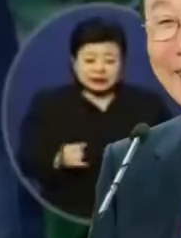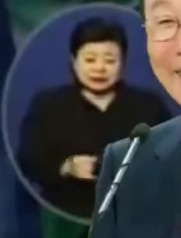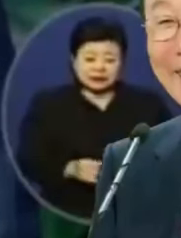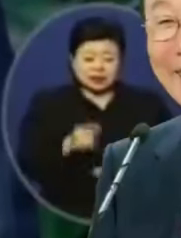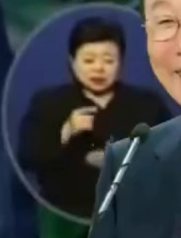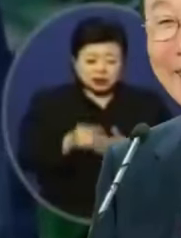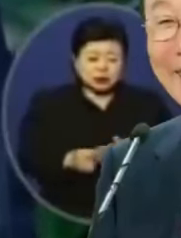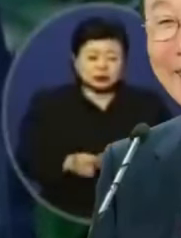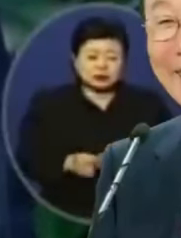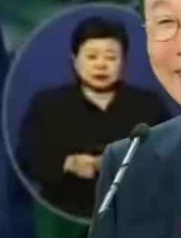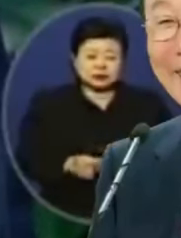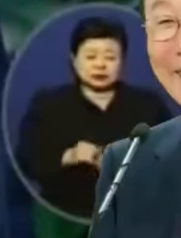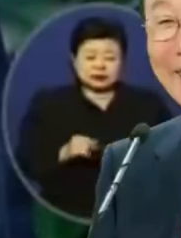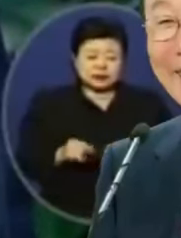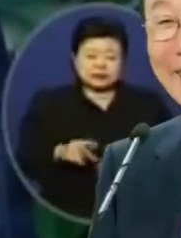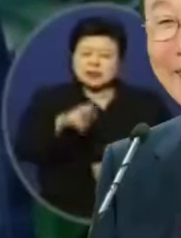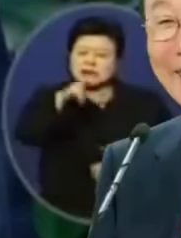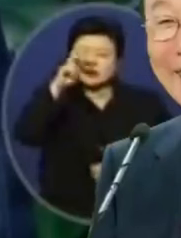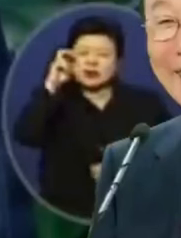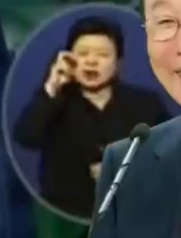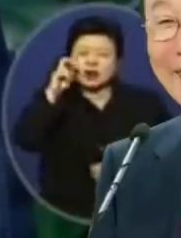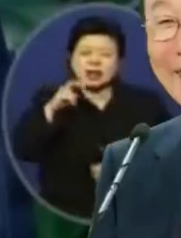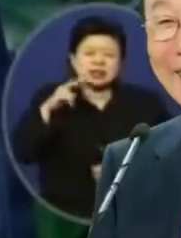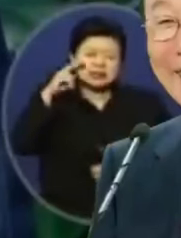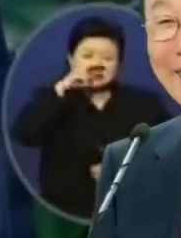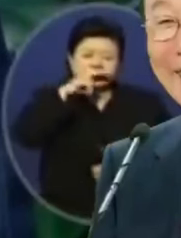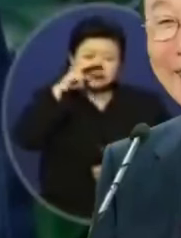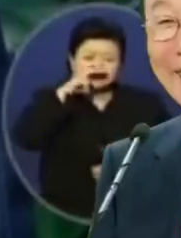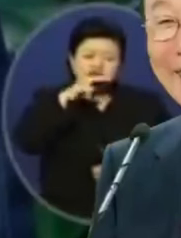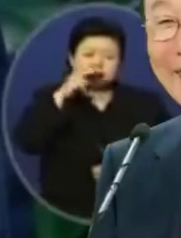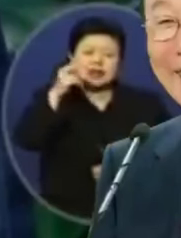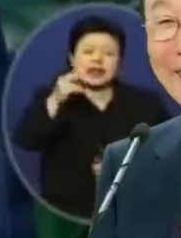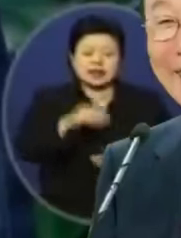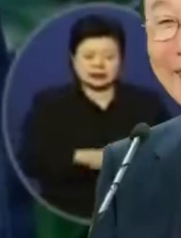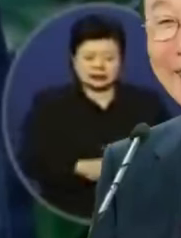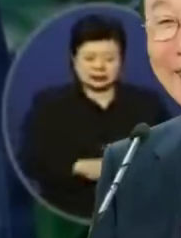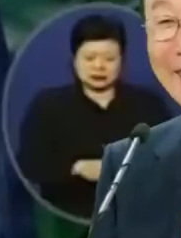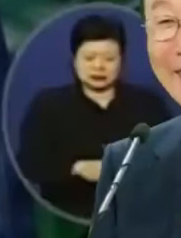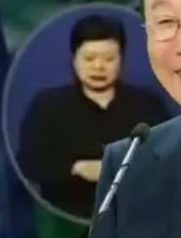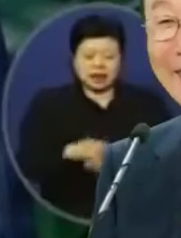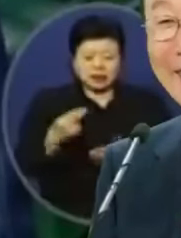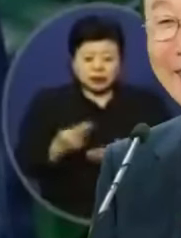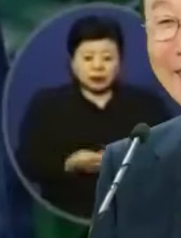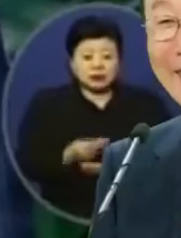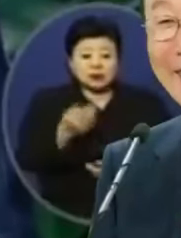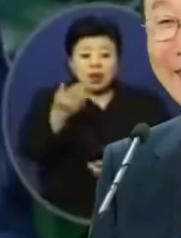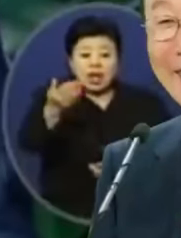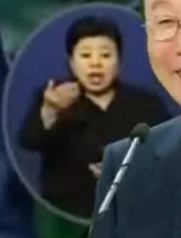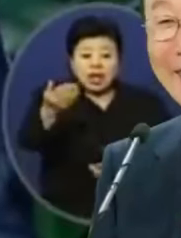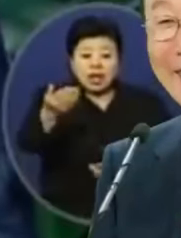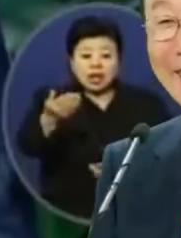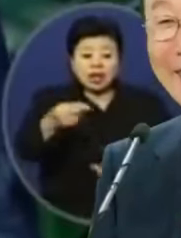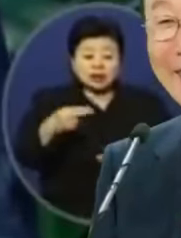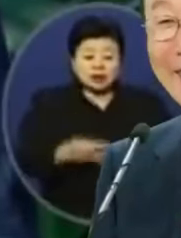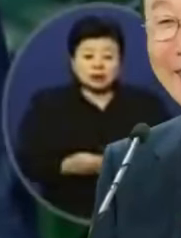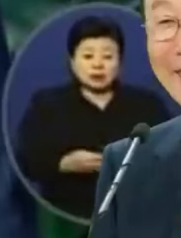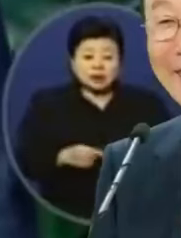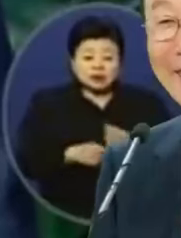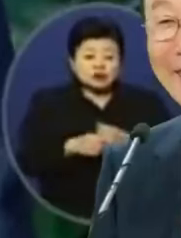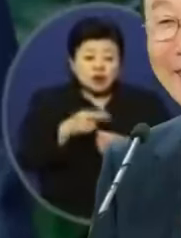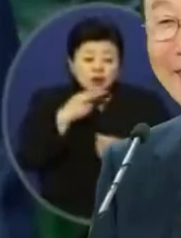총리들과 관원들이 굉장히 미워하고 어찌든지 다니엘을 넘어뜨리려고 하는데 다른데 넘어뜨릴 조건이